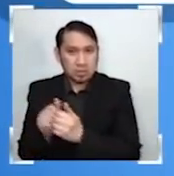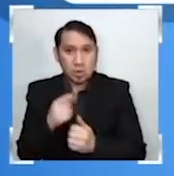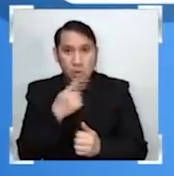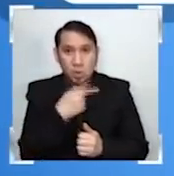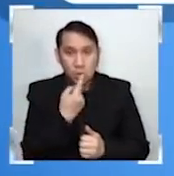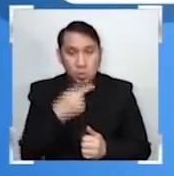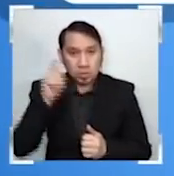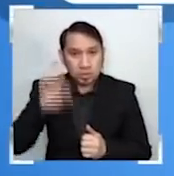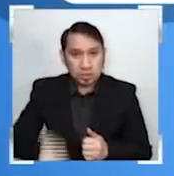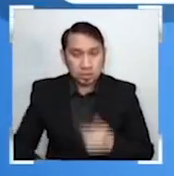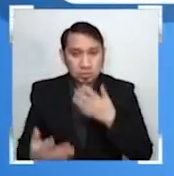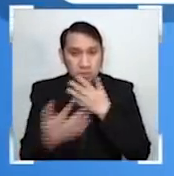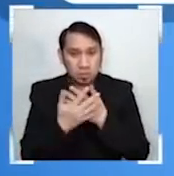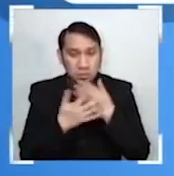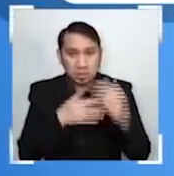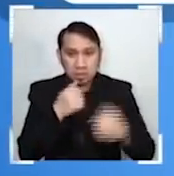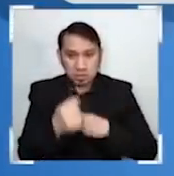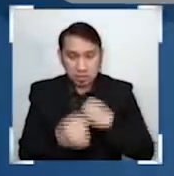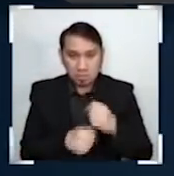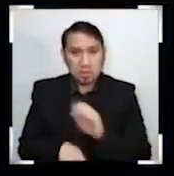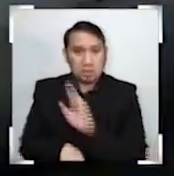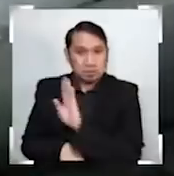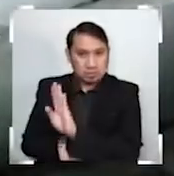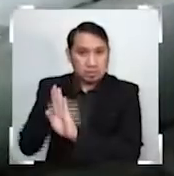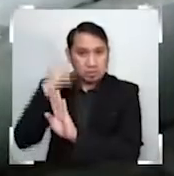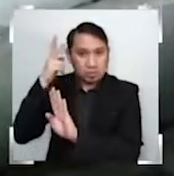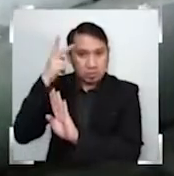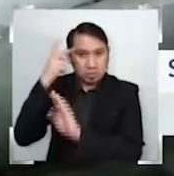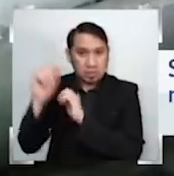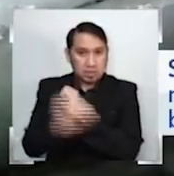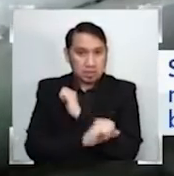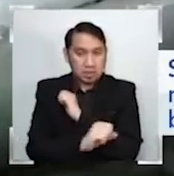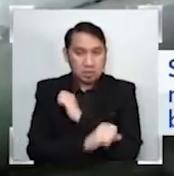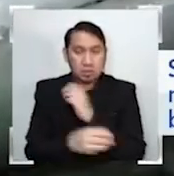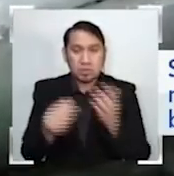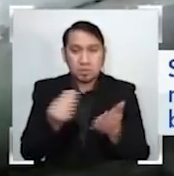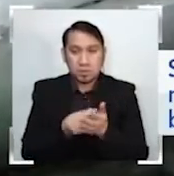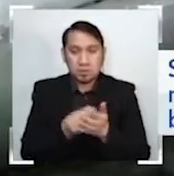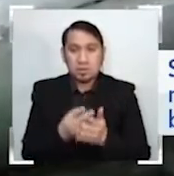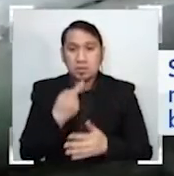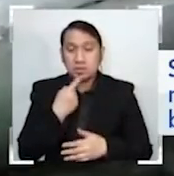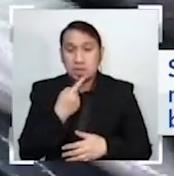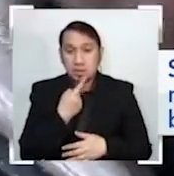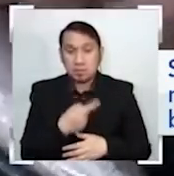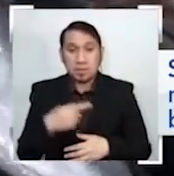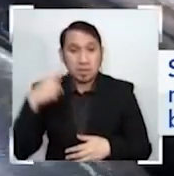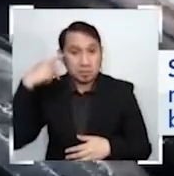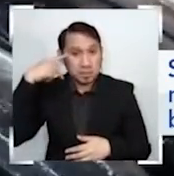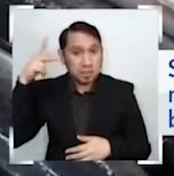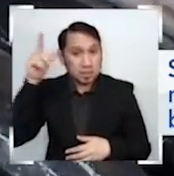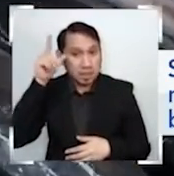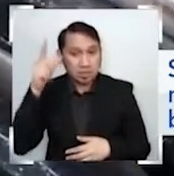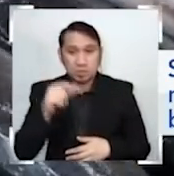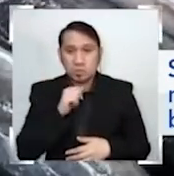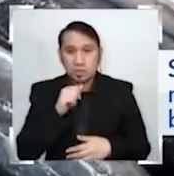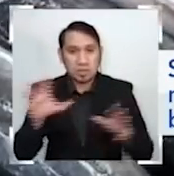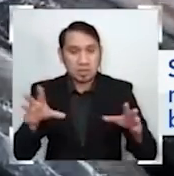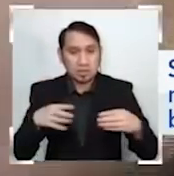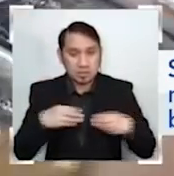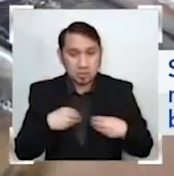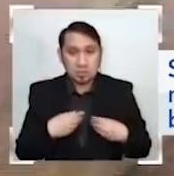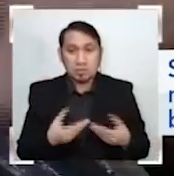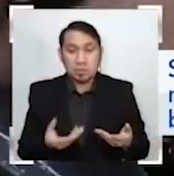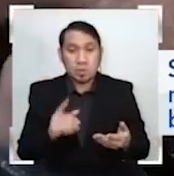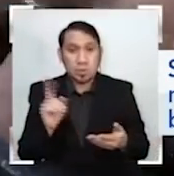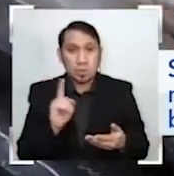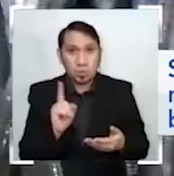iba kundi ang politikong nagnakaw ng pera. Sinabi rin ni Lacson na hindi raw katanggap-tanggap na kainin ng mga Pilipino ang